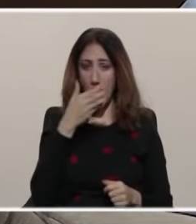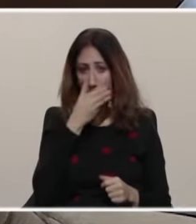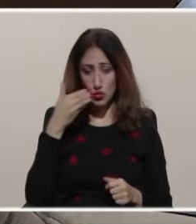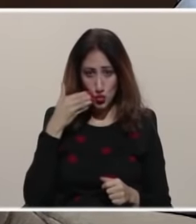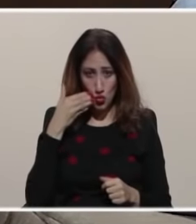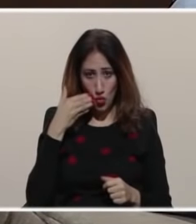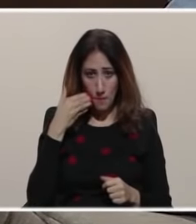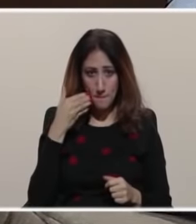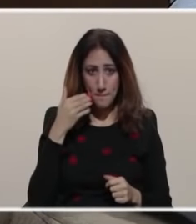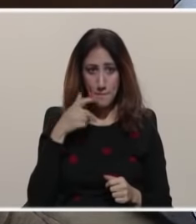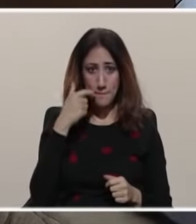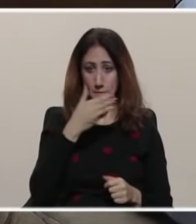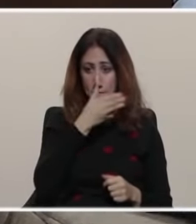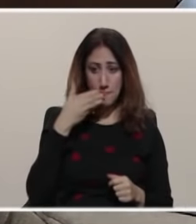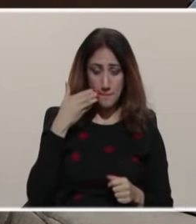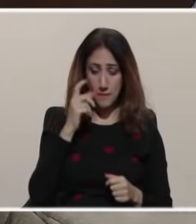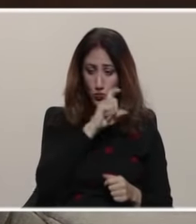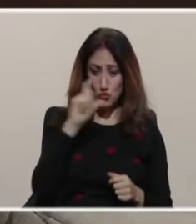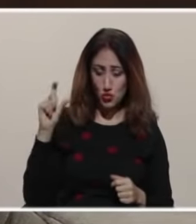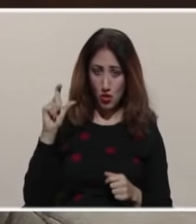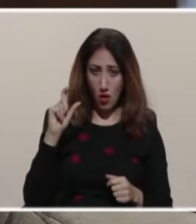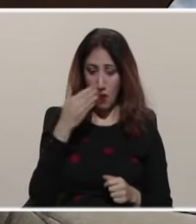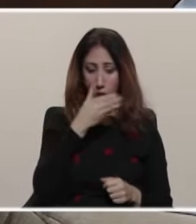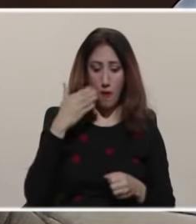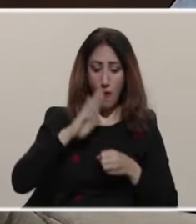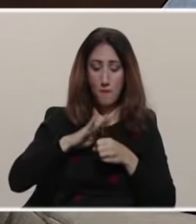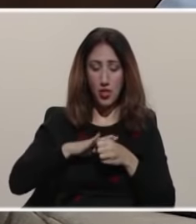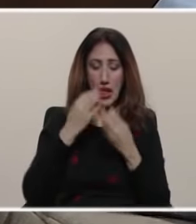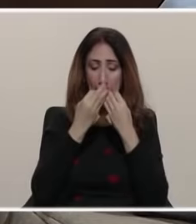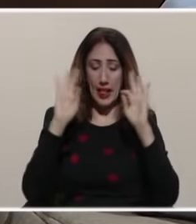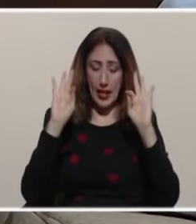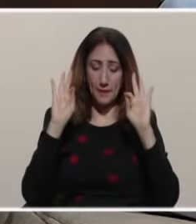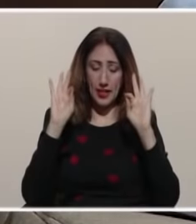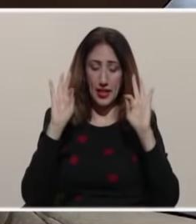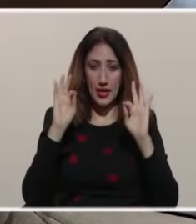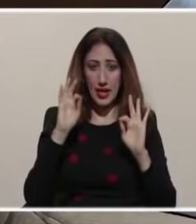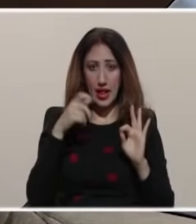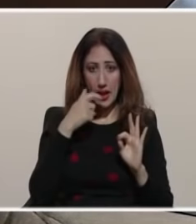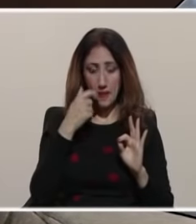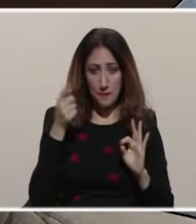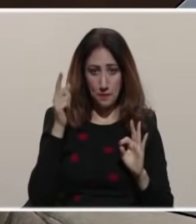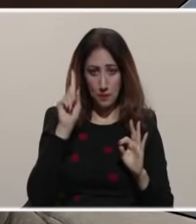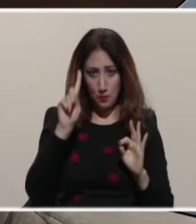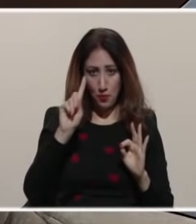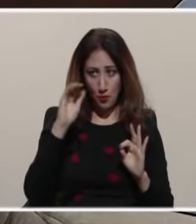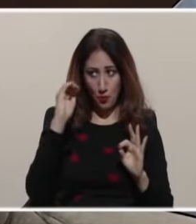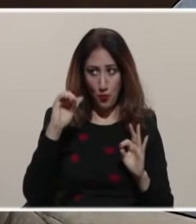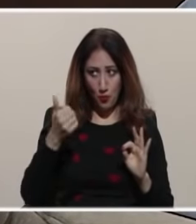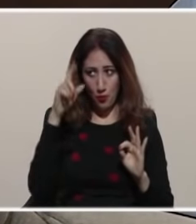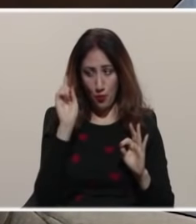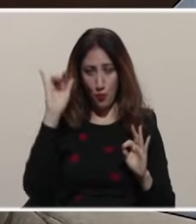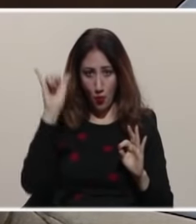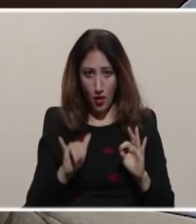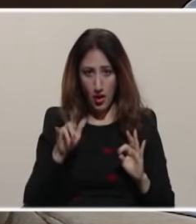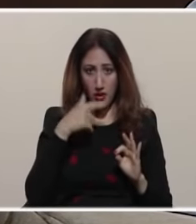وما رأيته استكمل صيام شهر إلا شهر رمضان. في رواية البخاري كان النبي صلى الله عليه وسلم يصوم